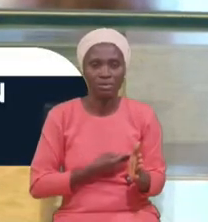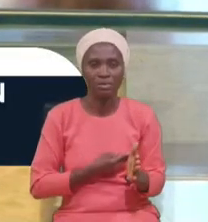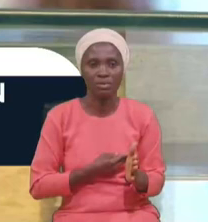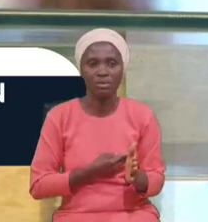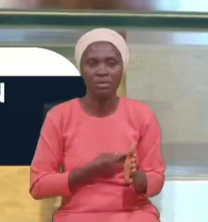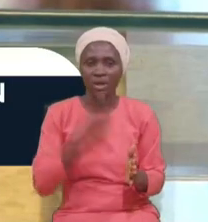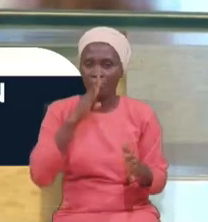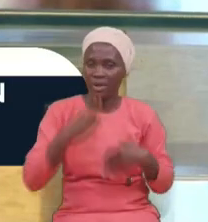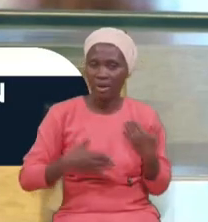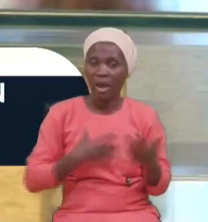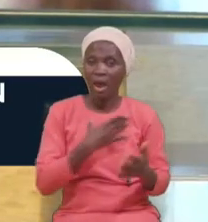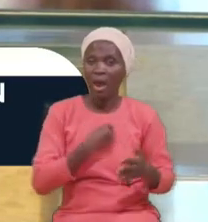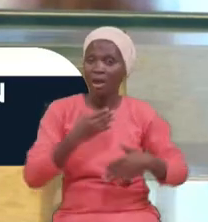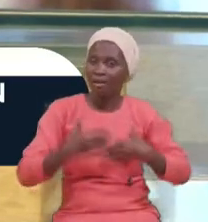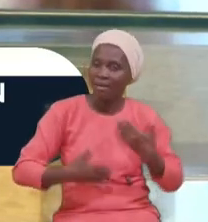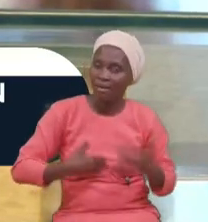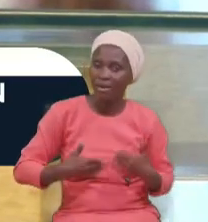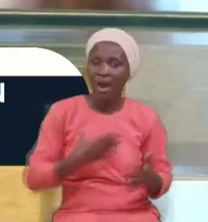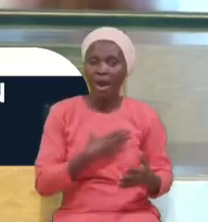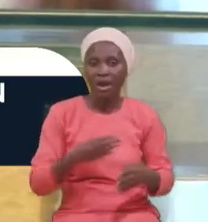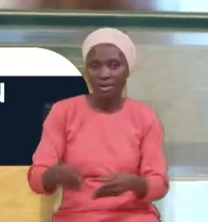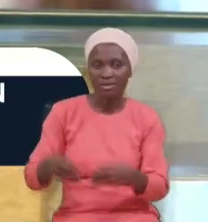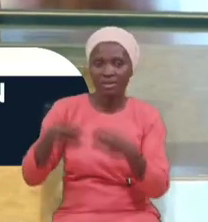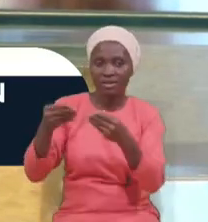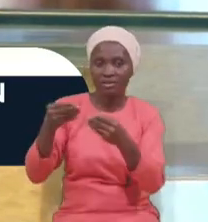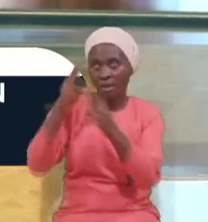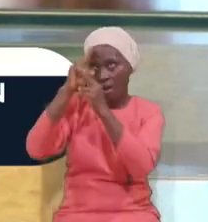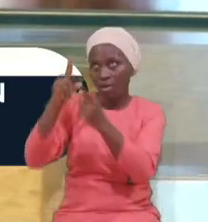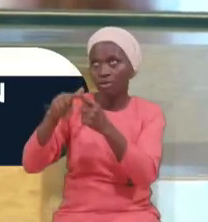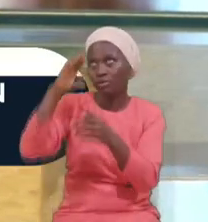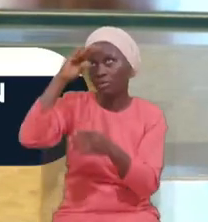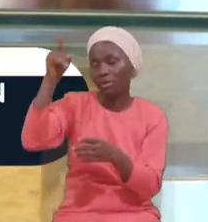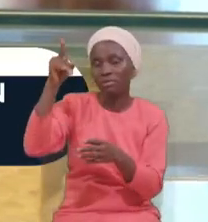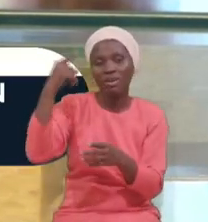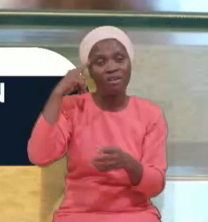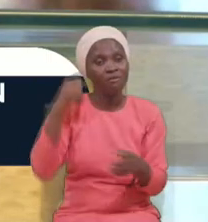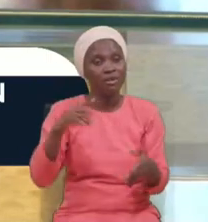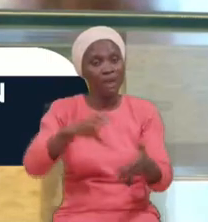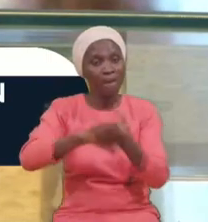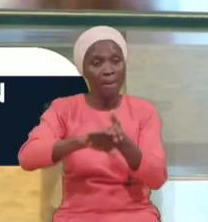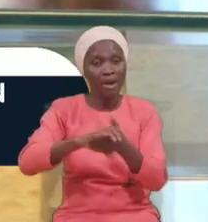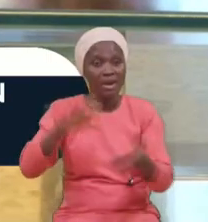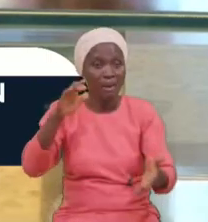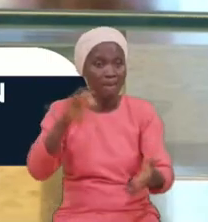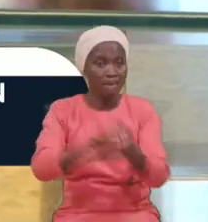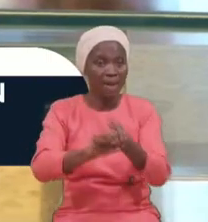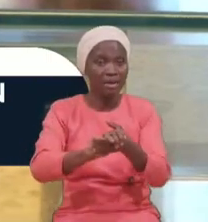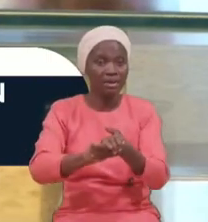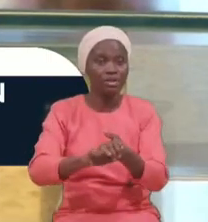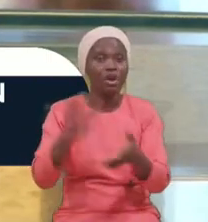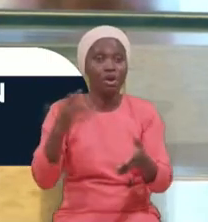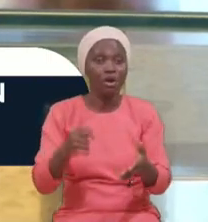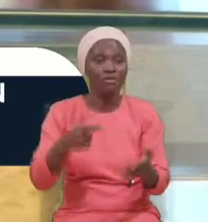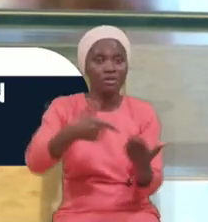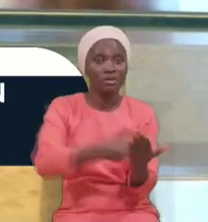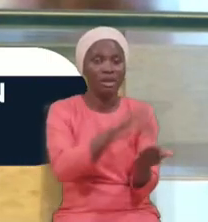Apocalypse 19, 7. Réjouissons-nous et soyons dans l'allégresse et donnons-lui gloire, car les noces de l'agneau